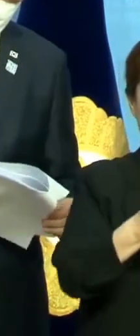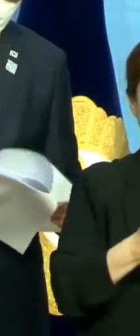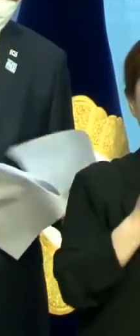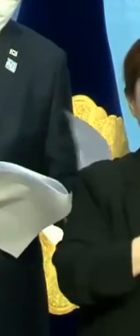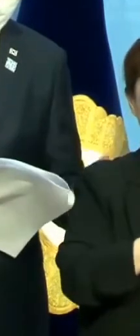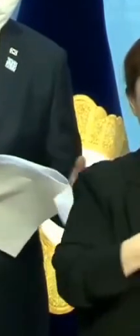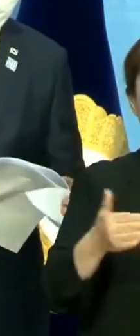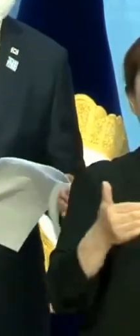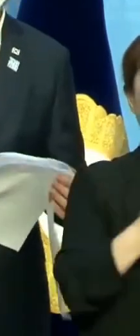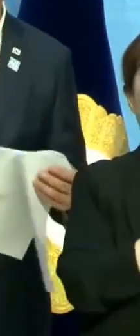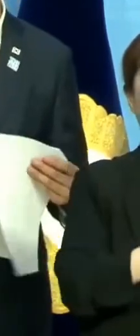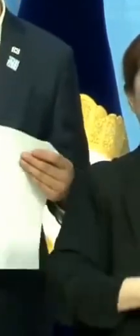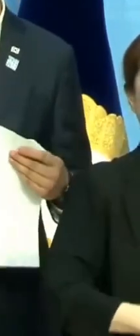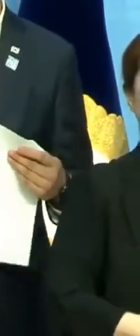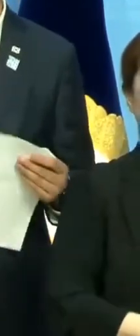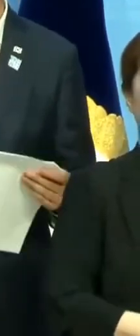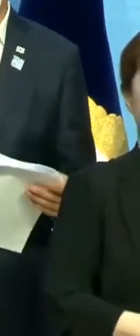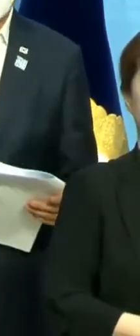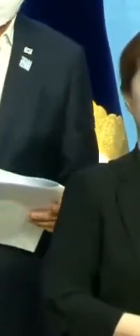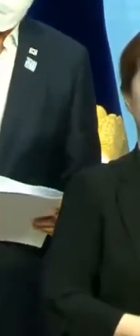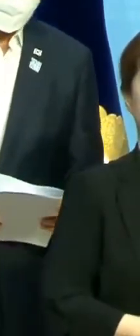감사합니다.